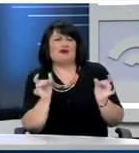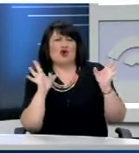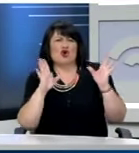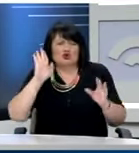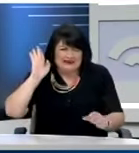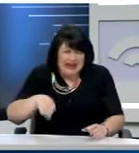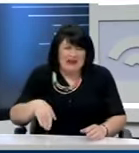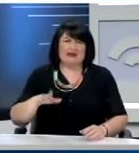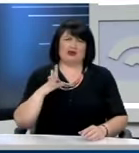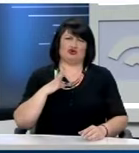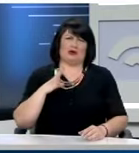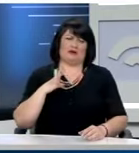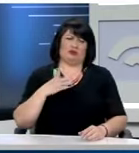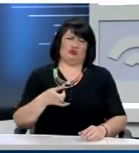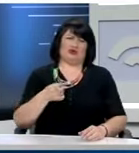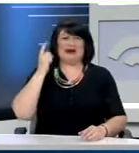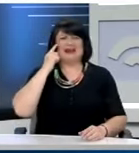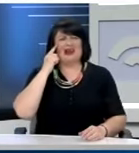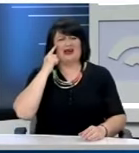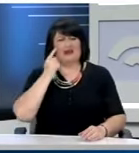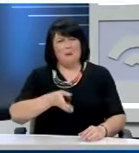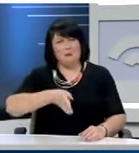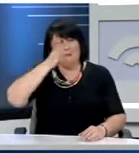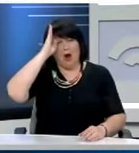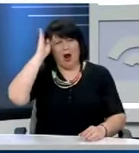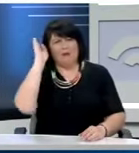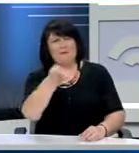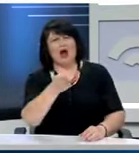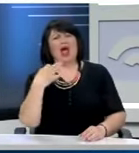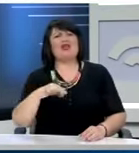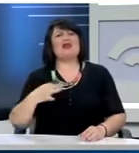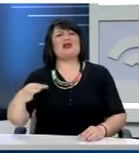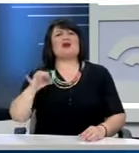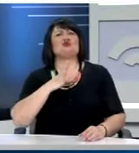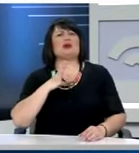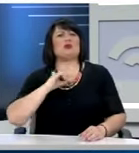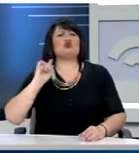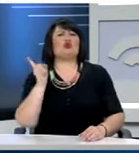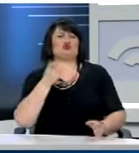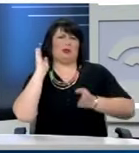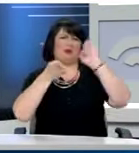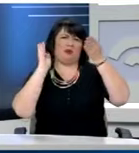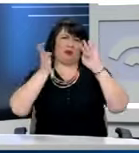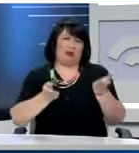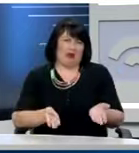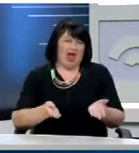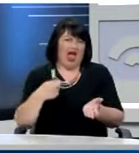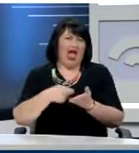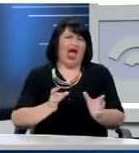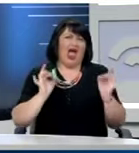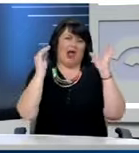τελευταίος Έλληνας, διότι το αφορολόγητο θα χτυπήσει η μείωσή του κυρίως τους αδύναμους, αλλά όλους. Όλους.